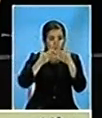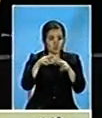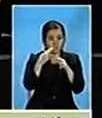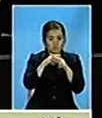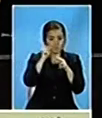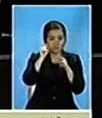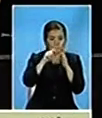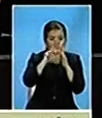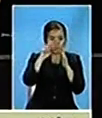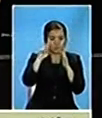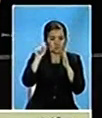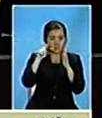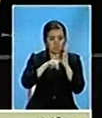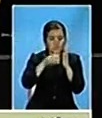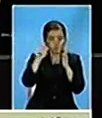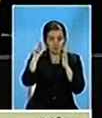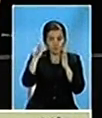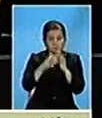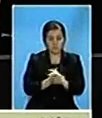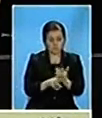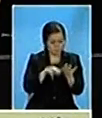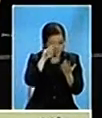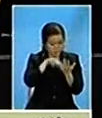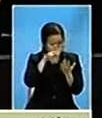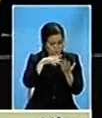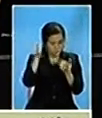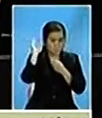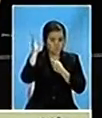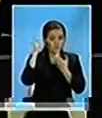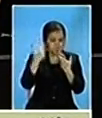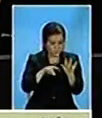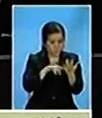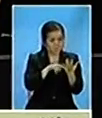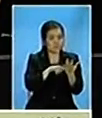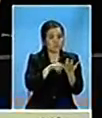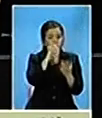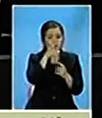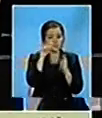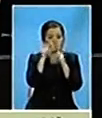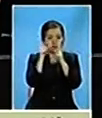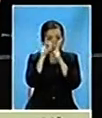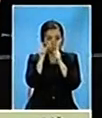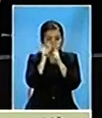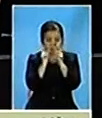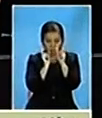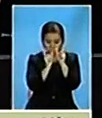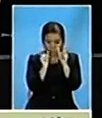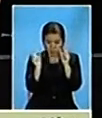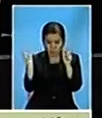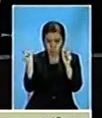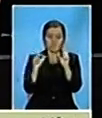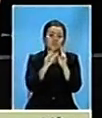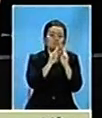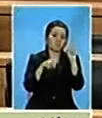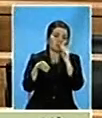ภานะครับท่านประธานนะเมื่อกี้ผมก็ได้อภิปรายไปส่วนหนึ่งแล้วนะฮะว่าข้อความที่กรรมธิการได้ไปเติมเนี่ย